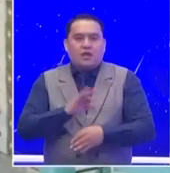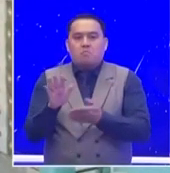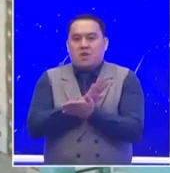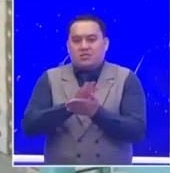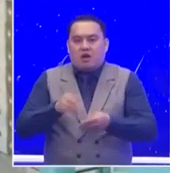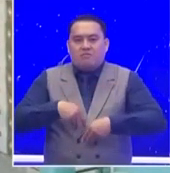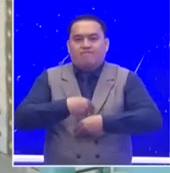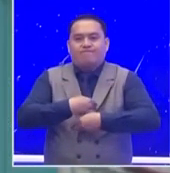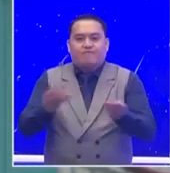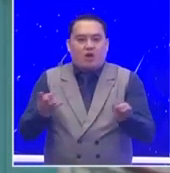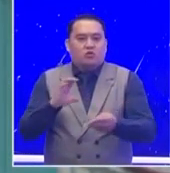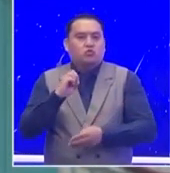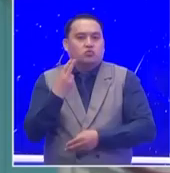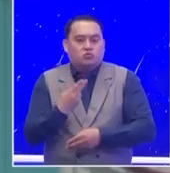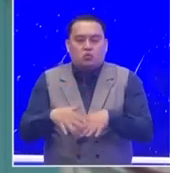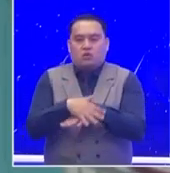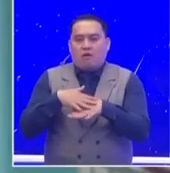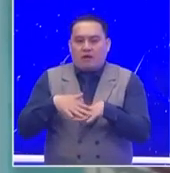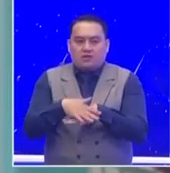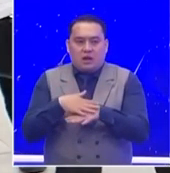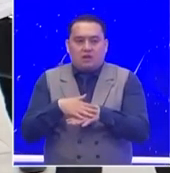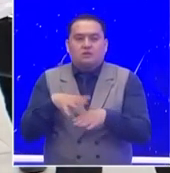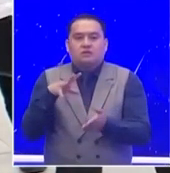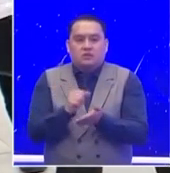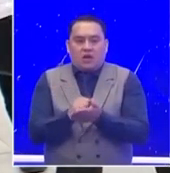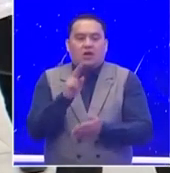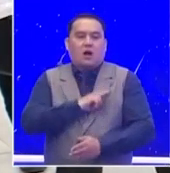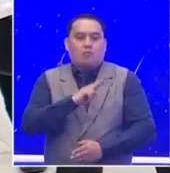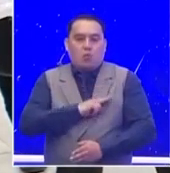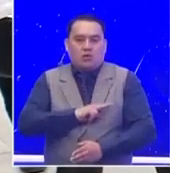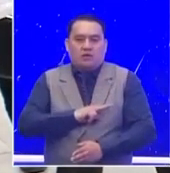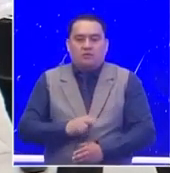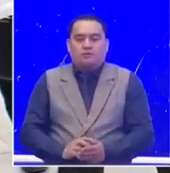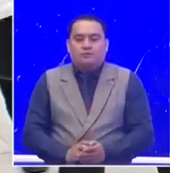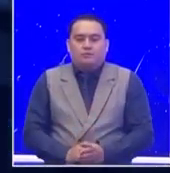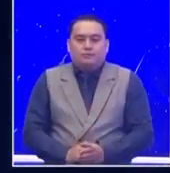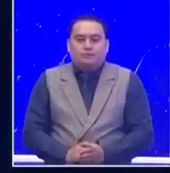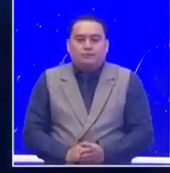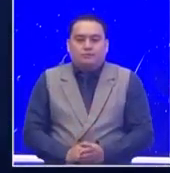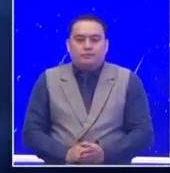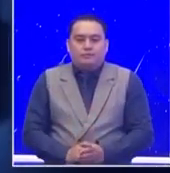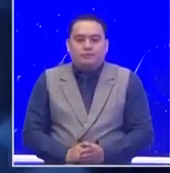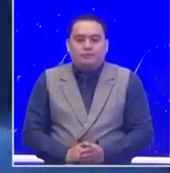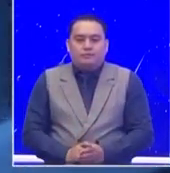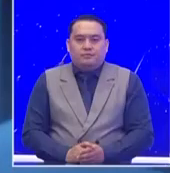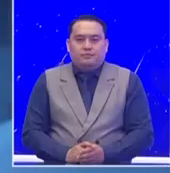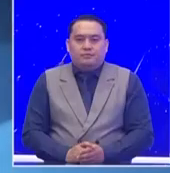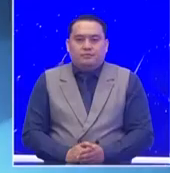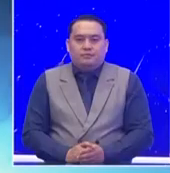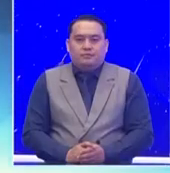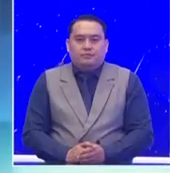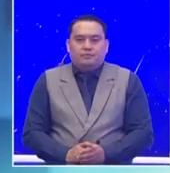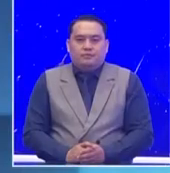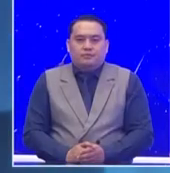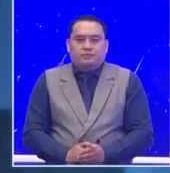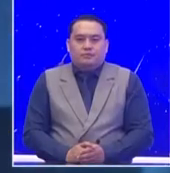бесплатно выдаются людям социально уязвимых категорий и занятых на работах с вредными условиями труда. Назгуль Бошан, Абзал Нусипов, телеканал